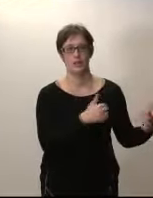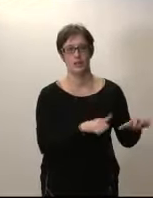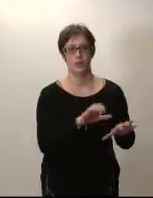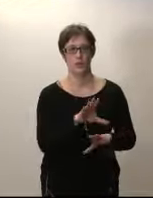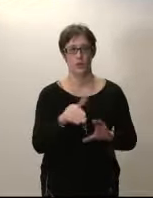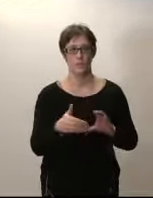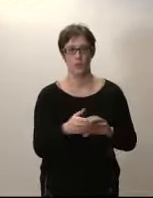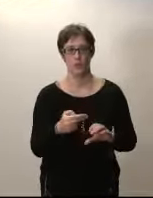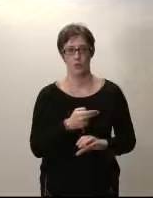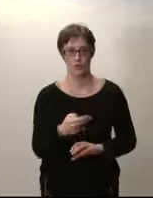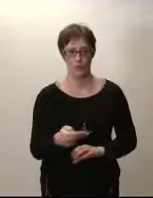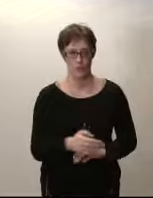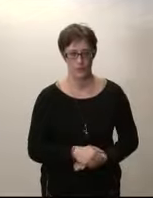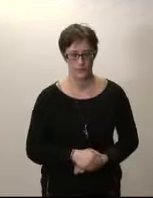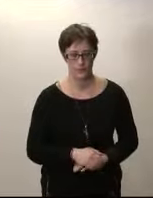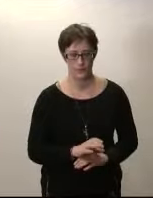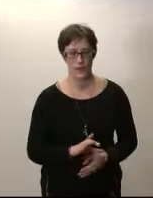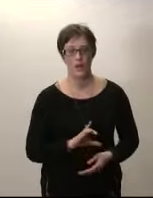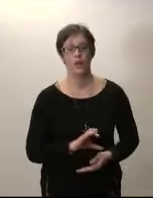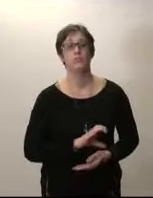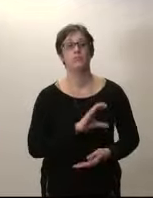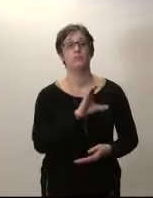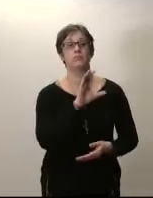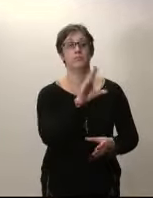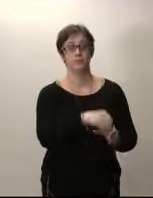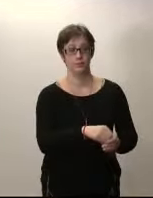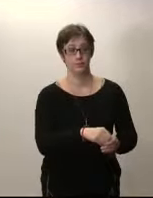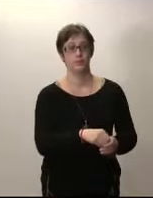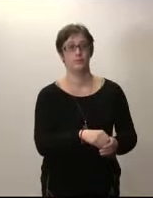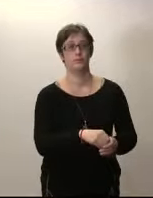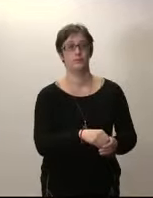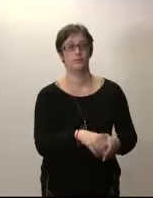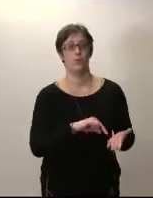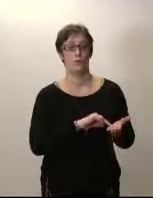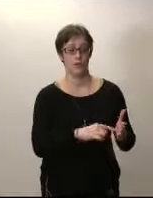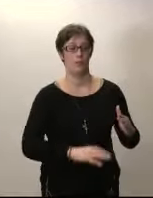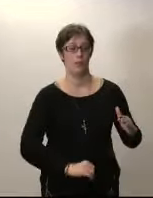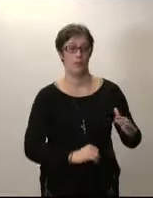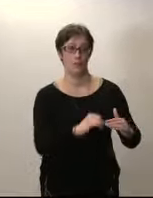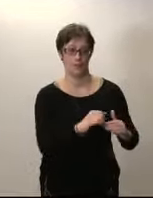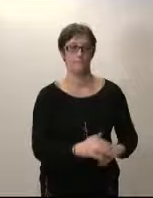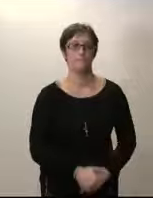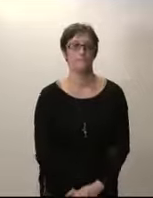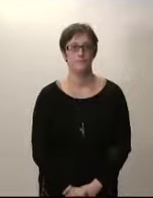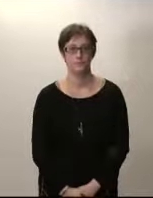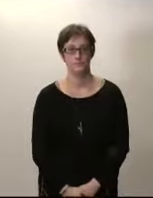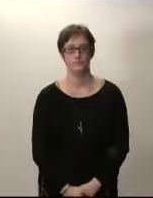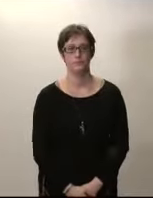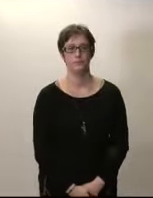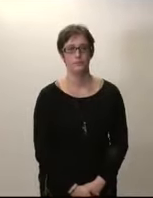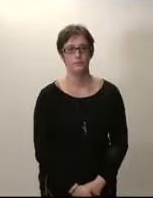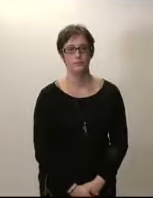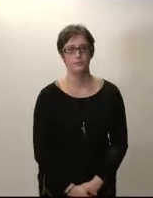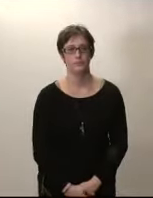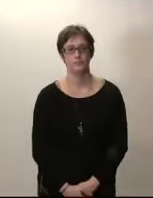euros et il est affecté en priorité au désendettement. Ensuite, le